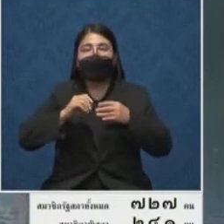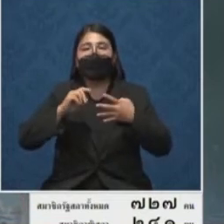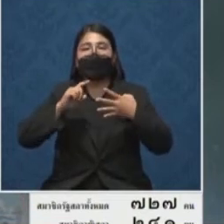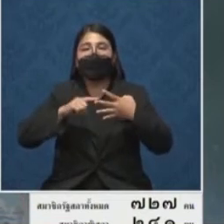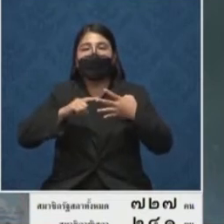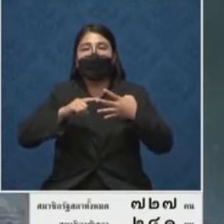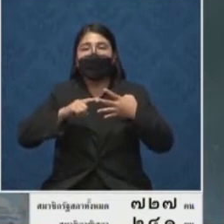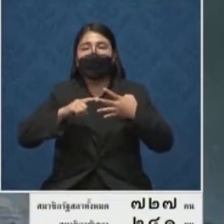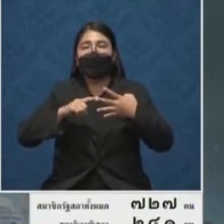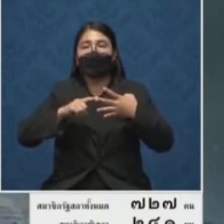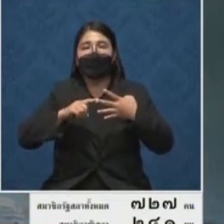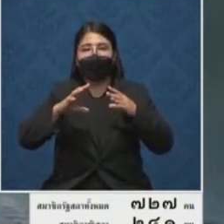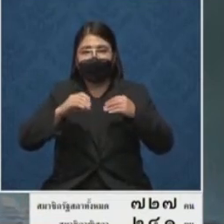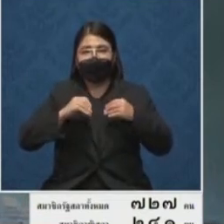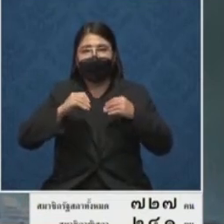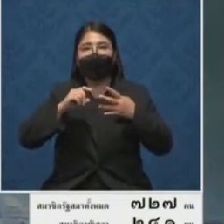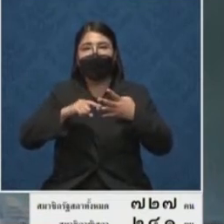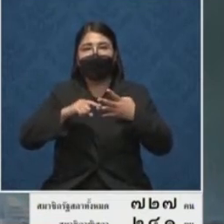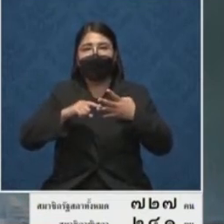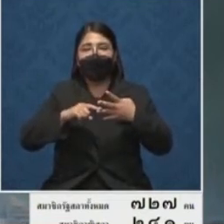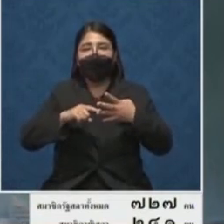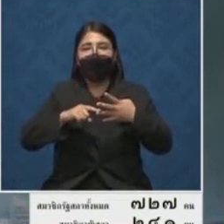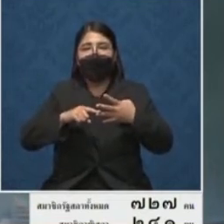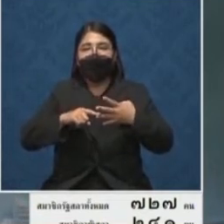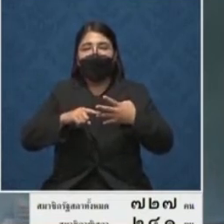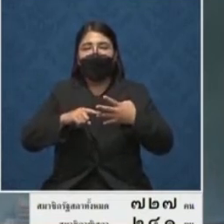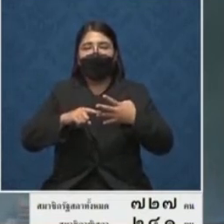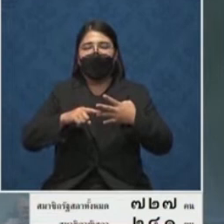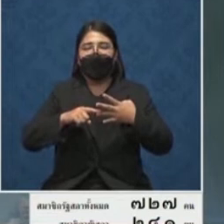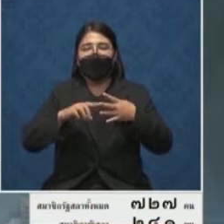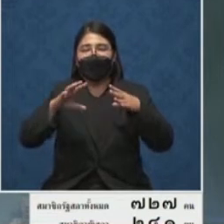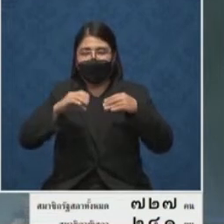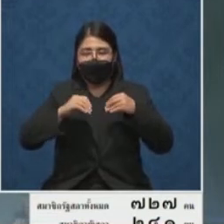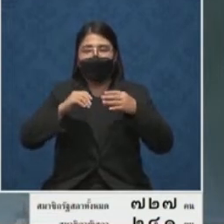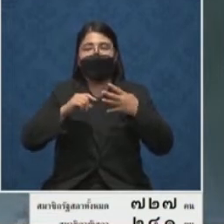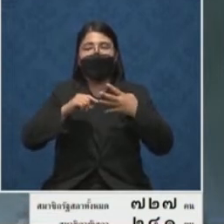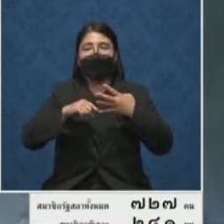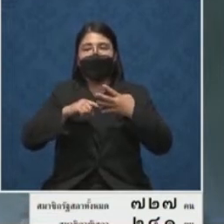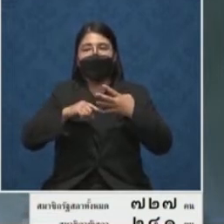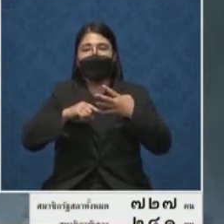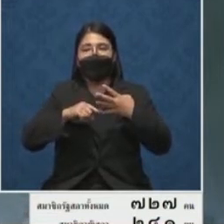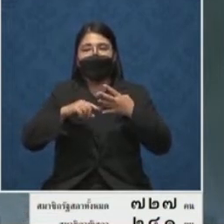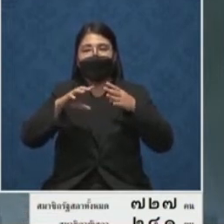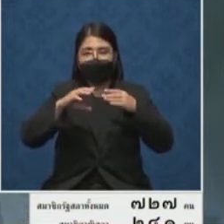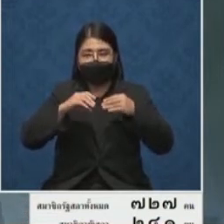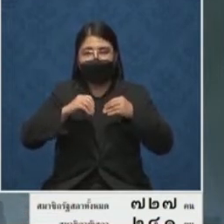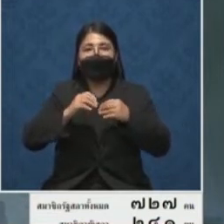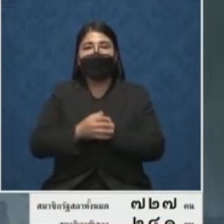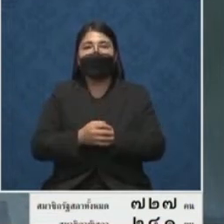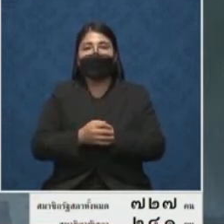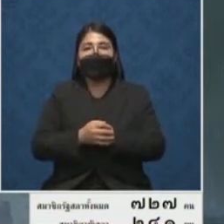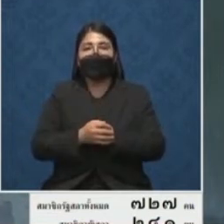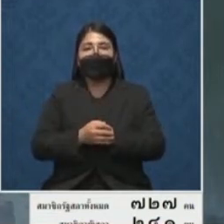การ2รับหลักการ3รับหลักการ4รับหลักการ